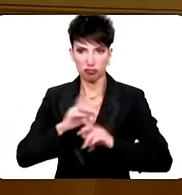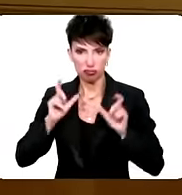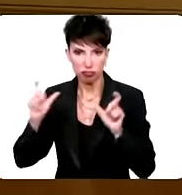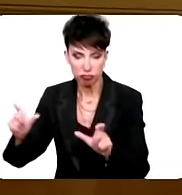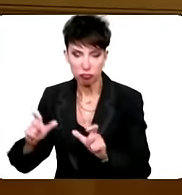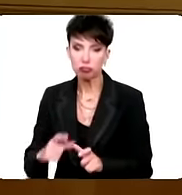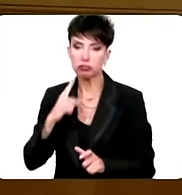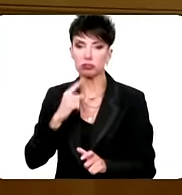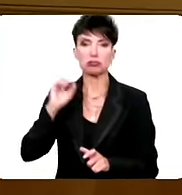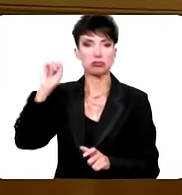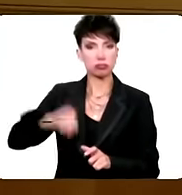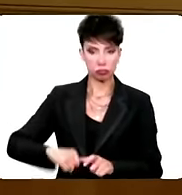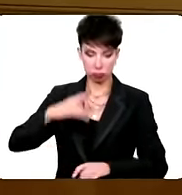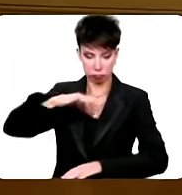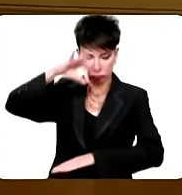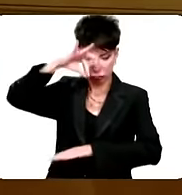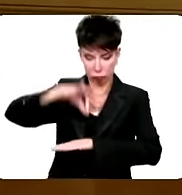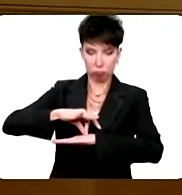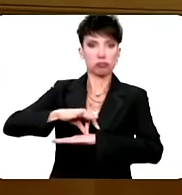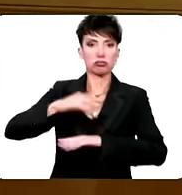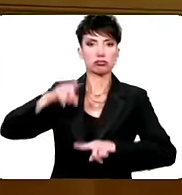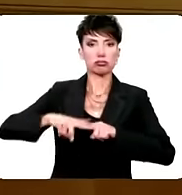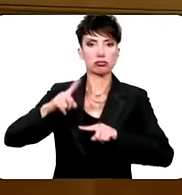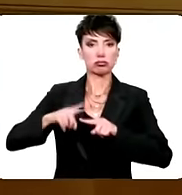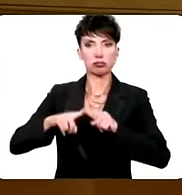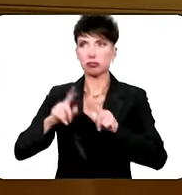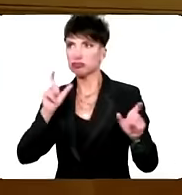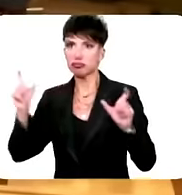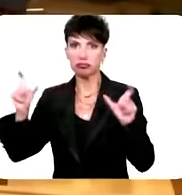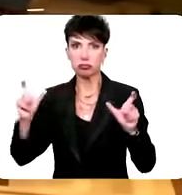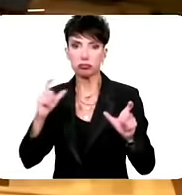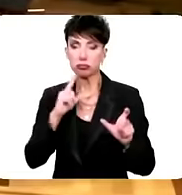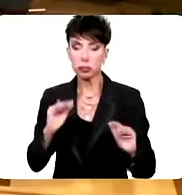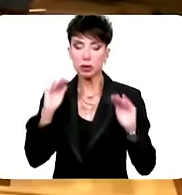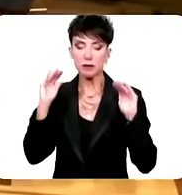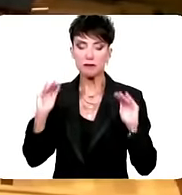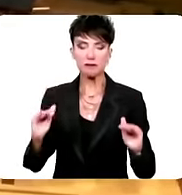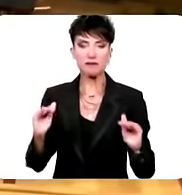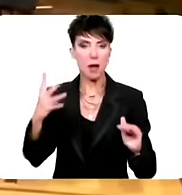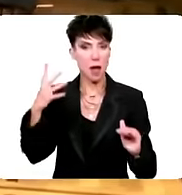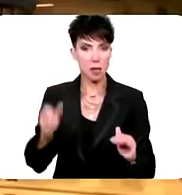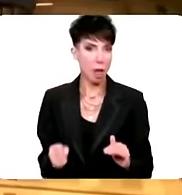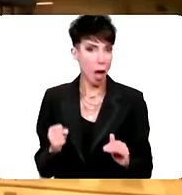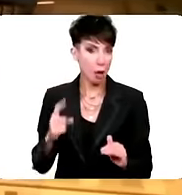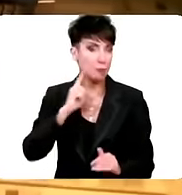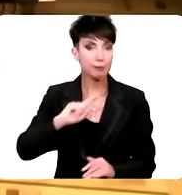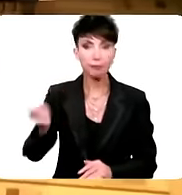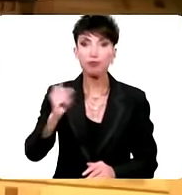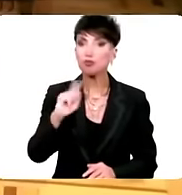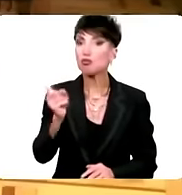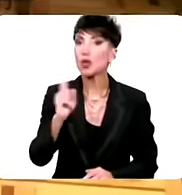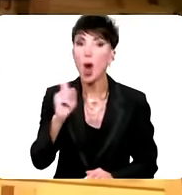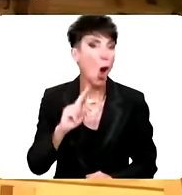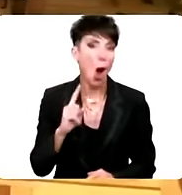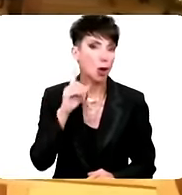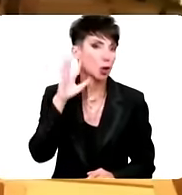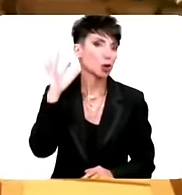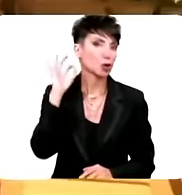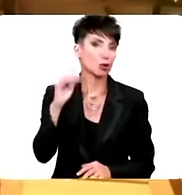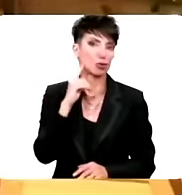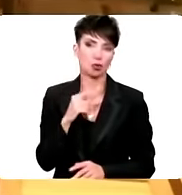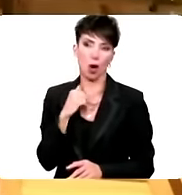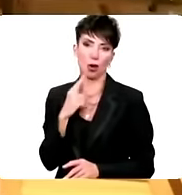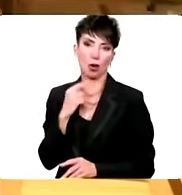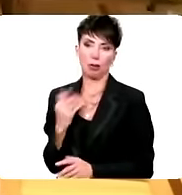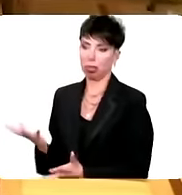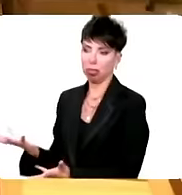και του διεθνούς της κύρωσης, θα συνεχιστούν αμετάβλητες, όχι για να κλείσουμε το μάτι σε αυτούς τους συμπολίτες. Μας εξάλλου το κάναμε και